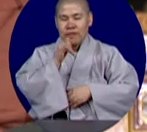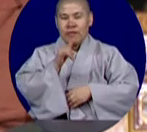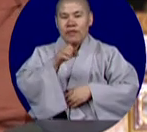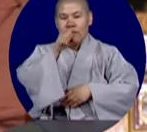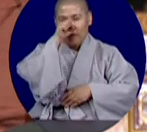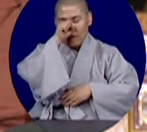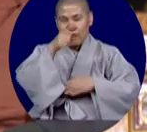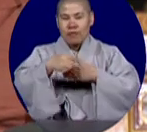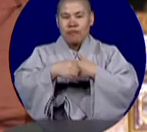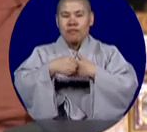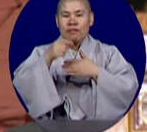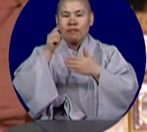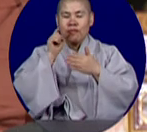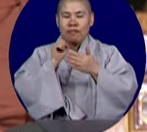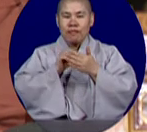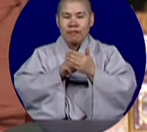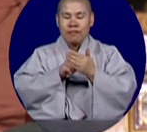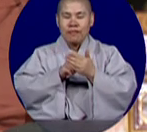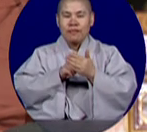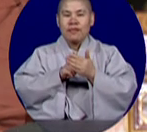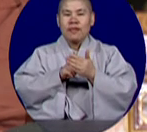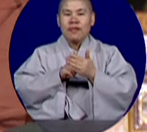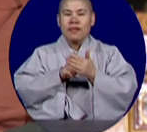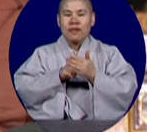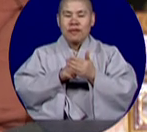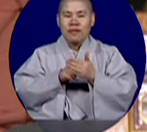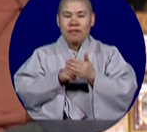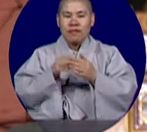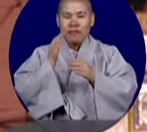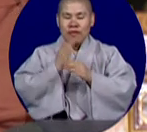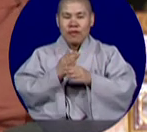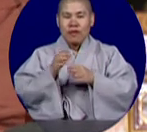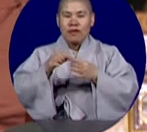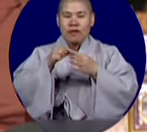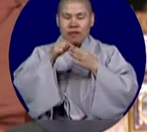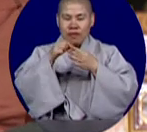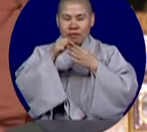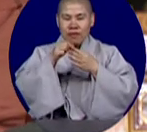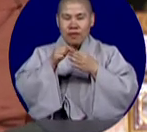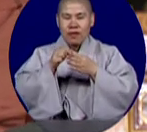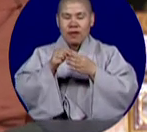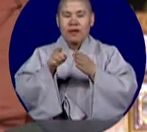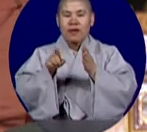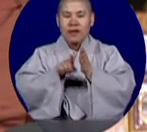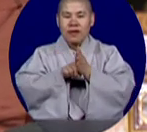선심이라고 그러죠. 그 선심 중에 첫째 마음이 신심입니다.